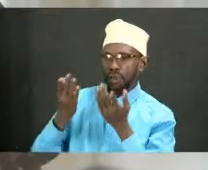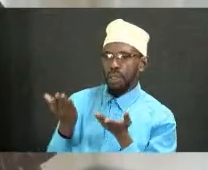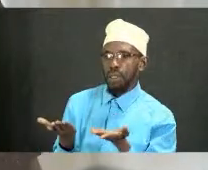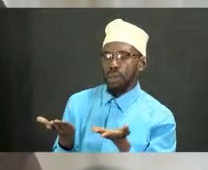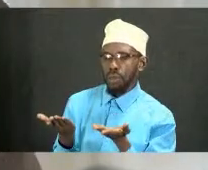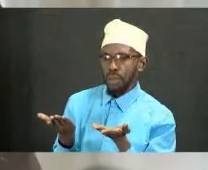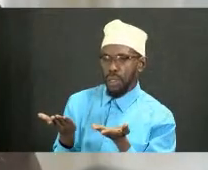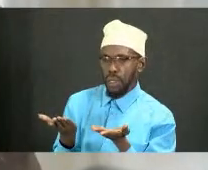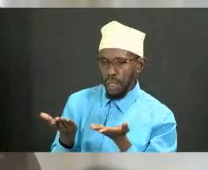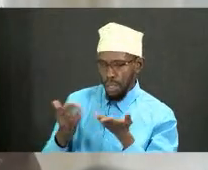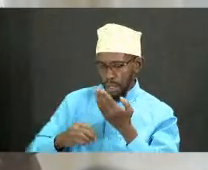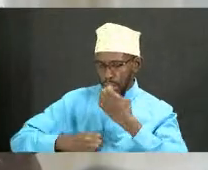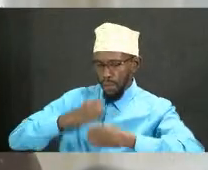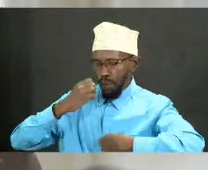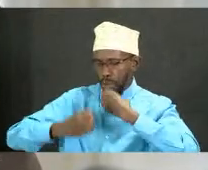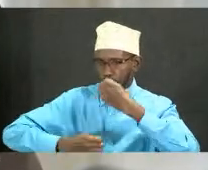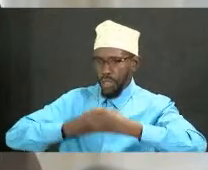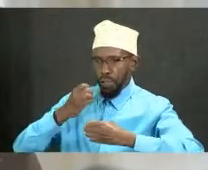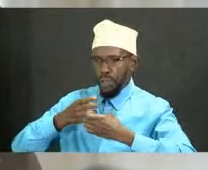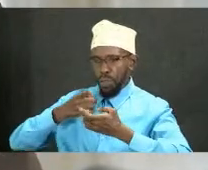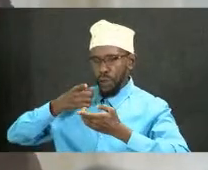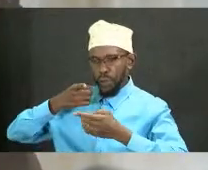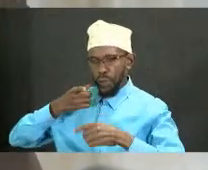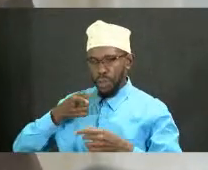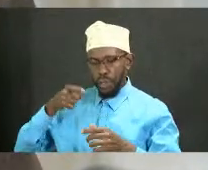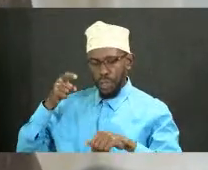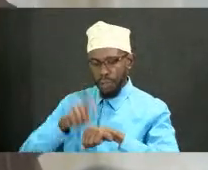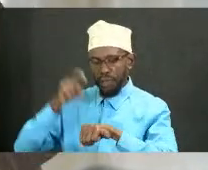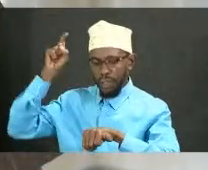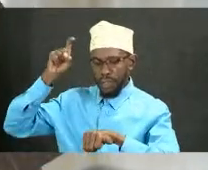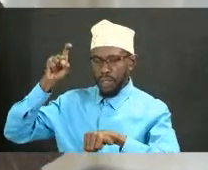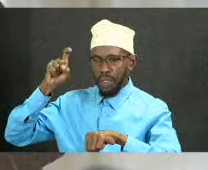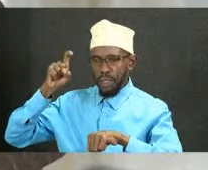kwamba kuna emotional triggers, kuna vitu ambazo